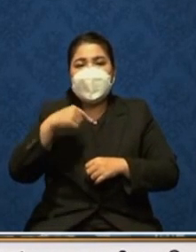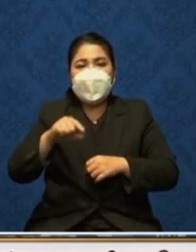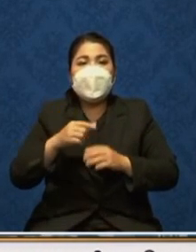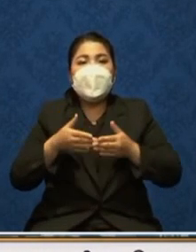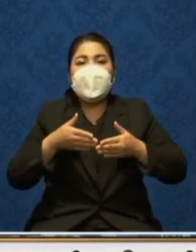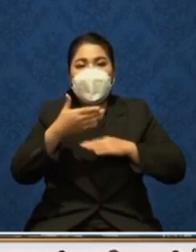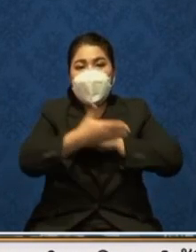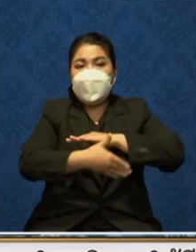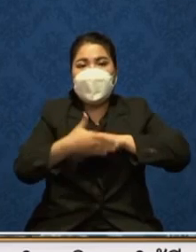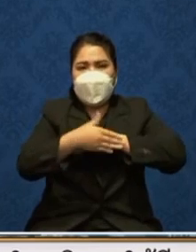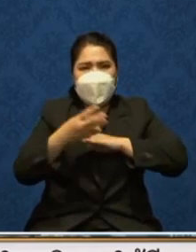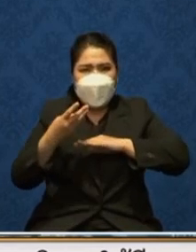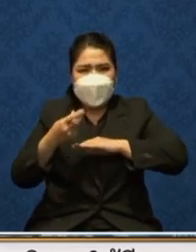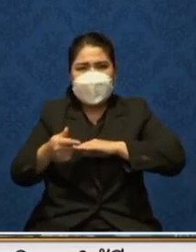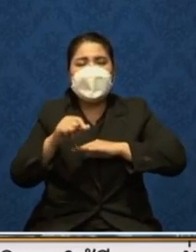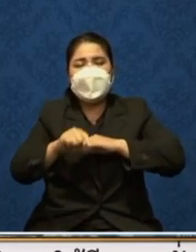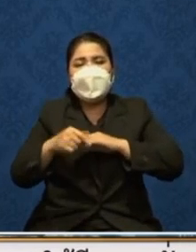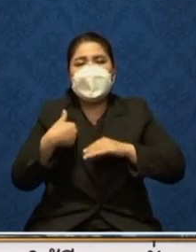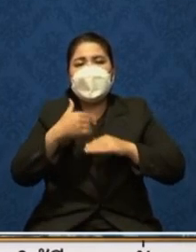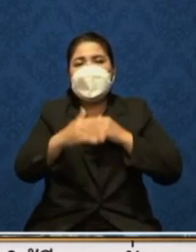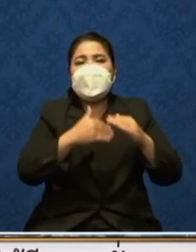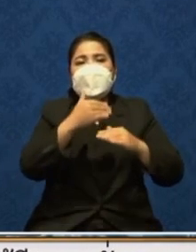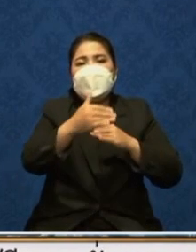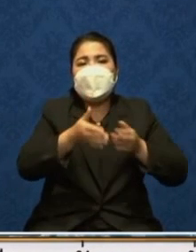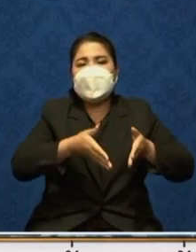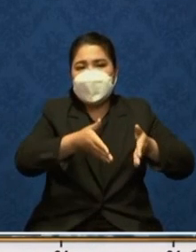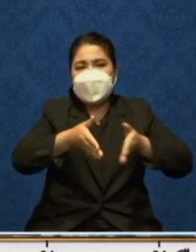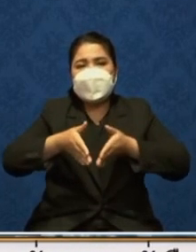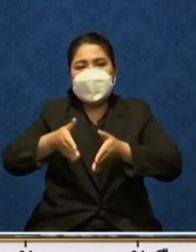สูงแทนการพัฒนารถไฟทางคู่ใหดี